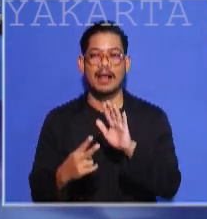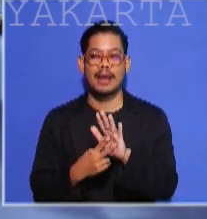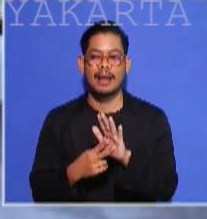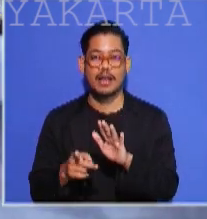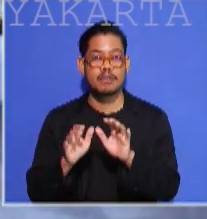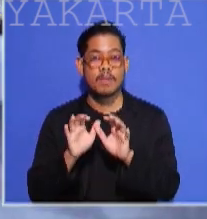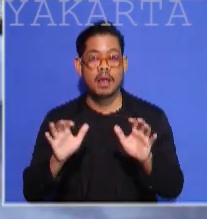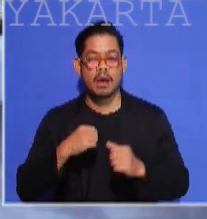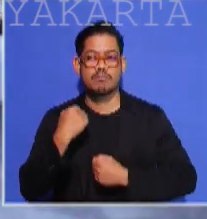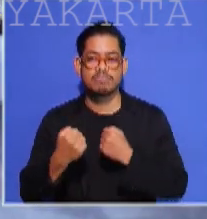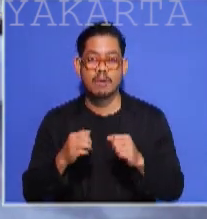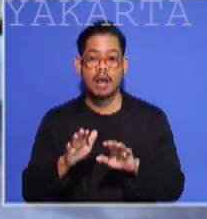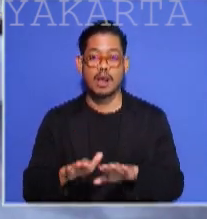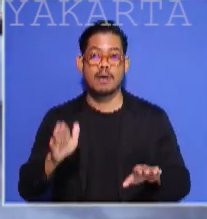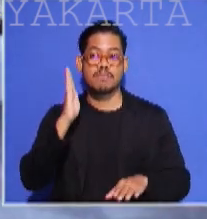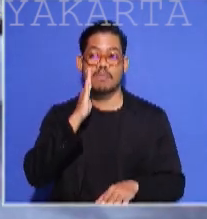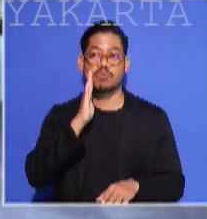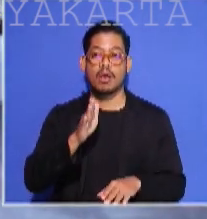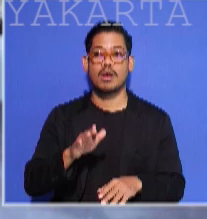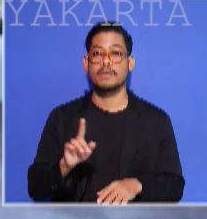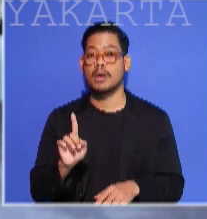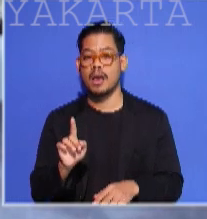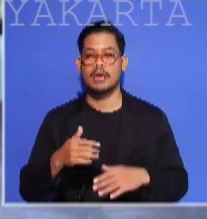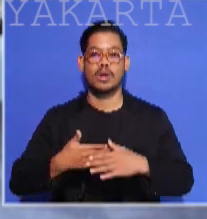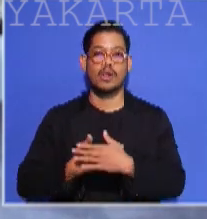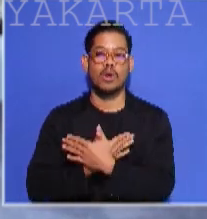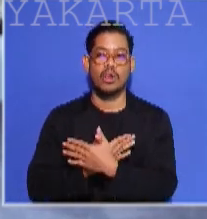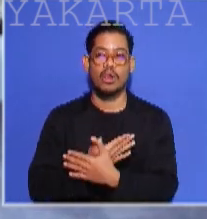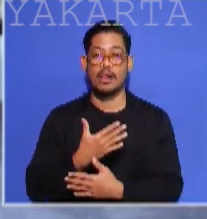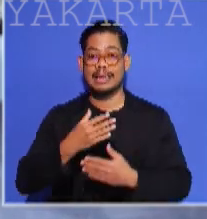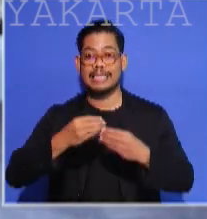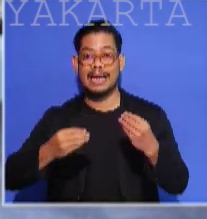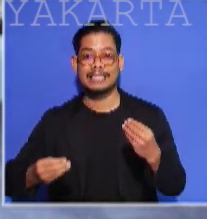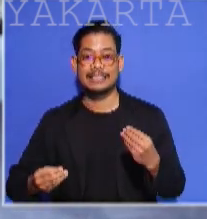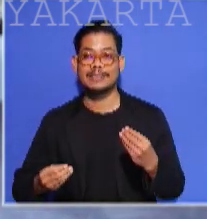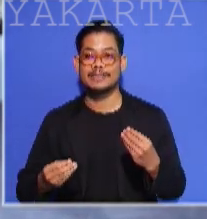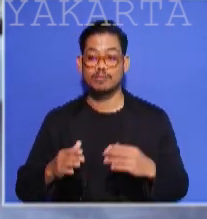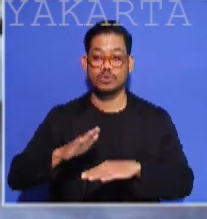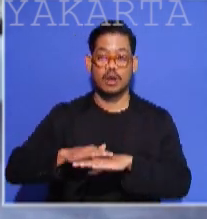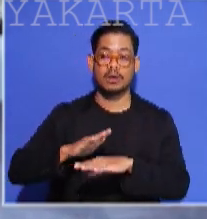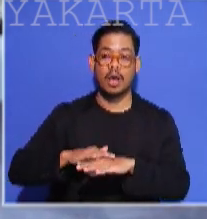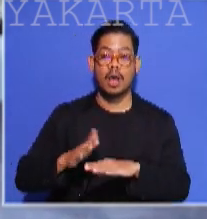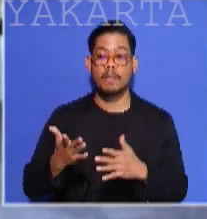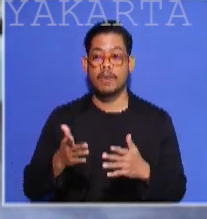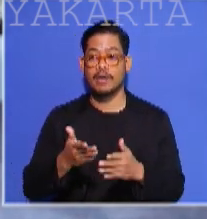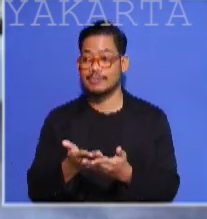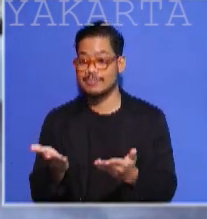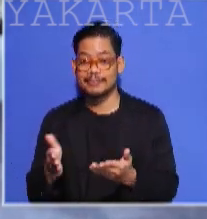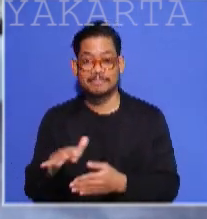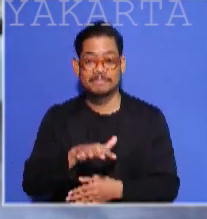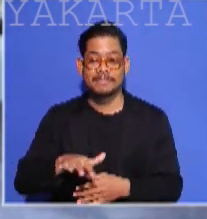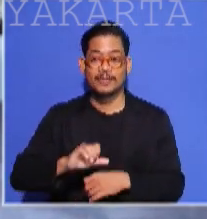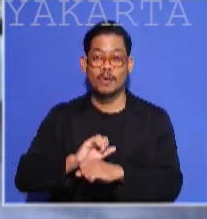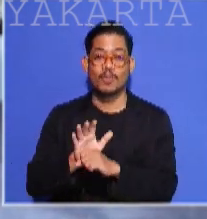Kidul. Regenerasi seni karawitan di Gunung Kidul hingga kini juga masih terus terjaga. Berbagai festival dan perlombaan pun selalu ramai